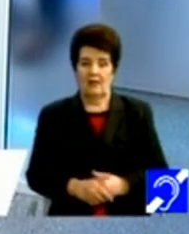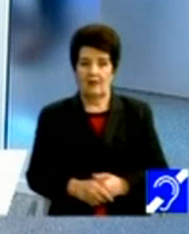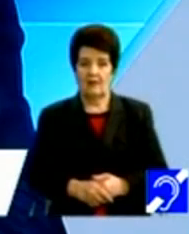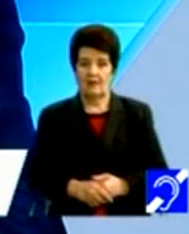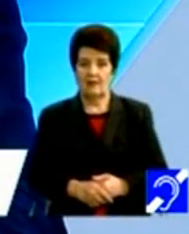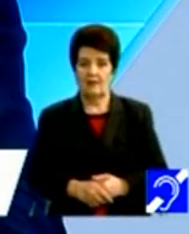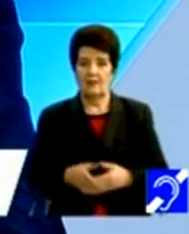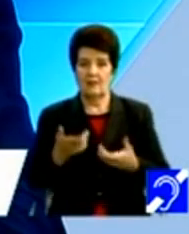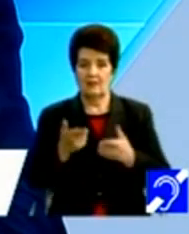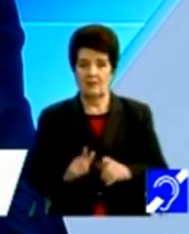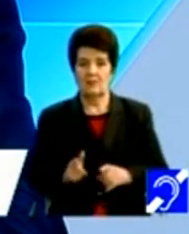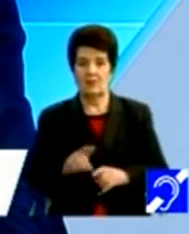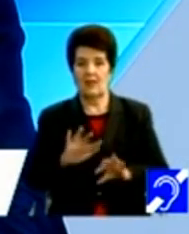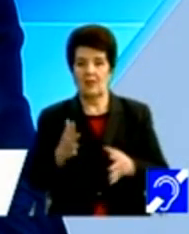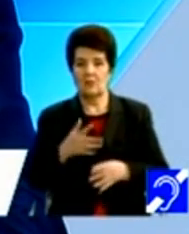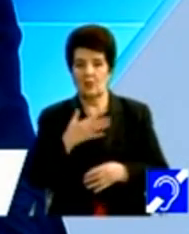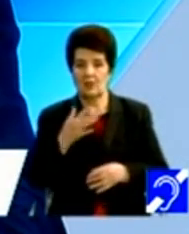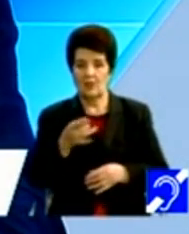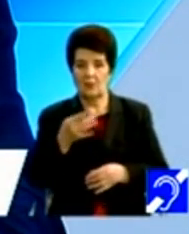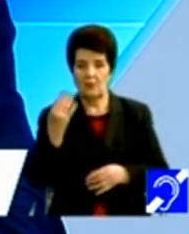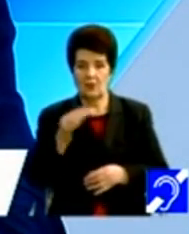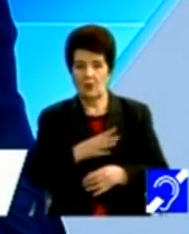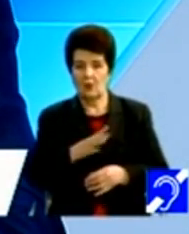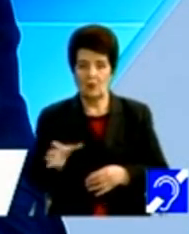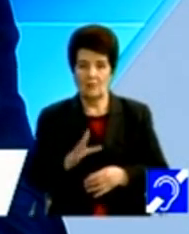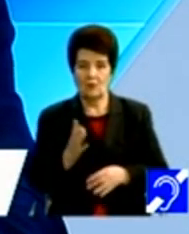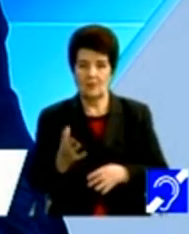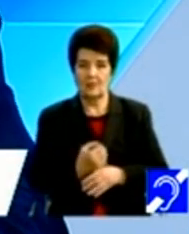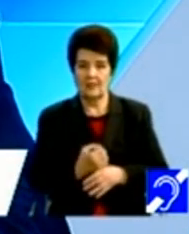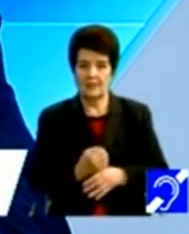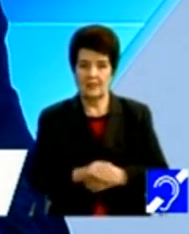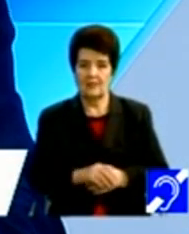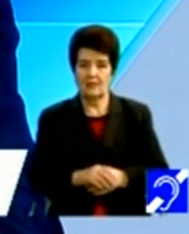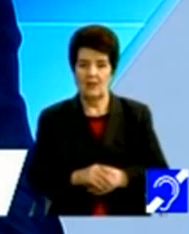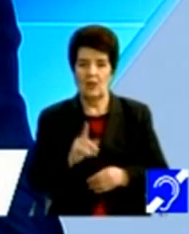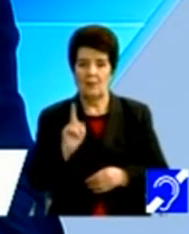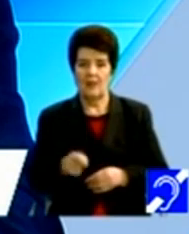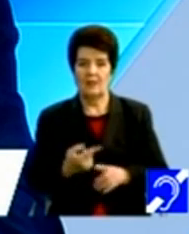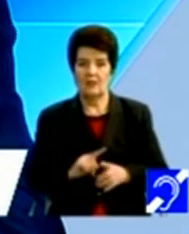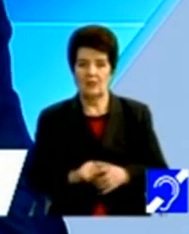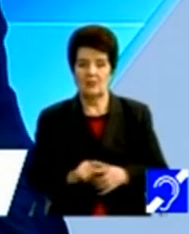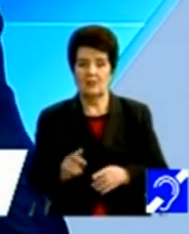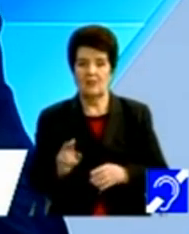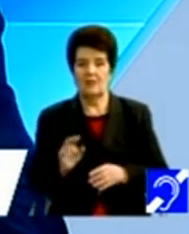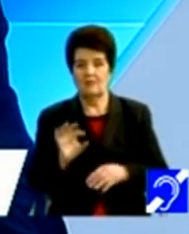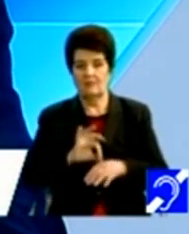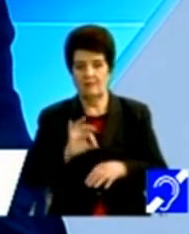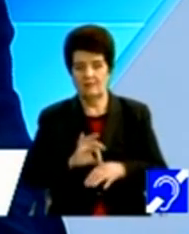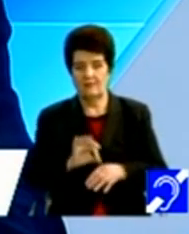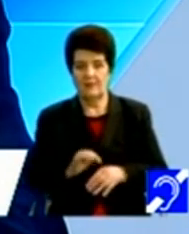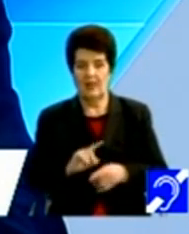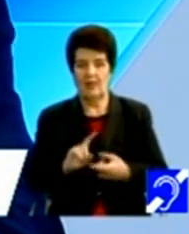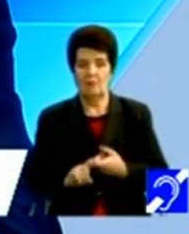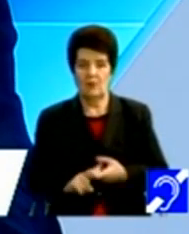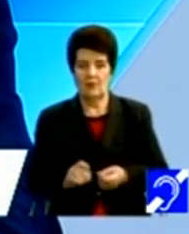Într-adevăr, sistemul medical din Republica Moldova nu a fost pregătit pentru această provocare, pentru această